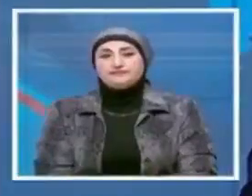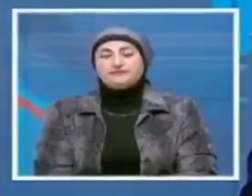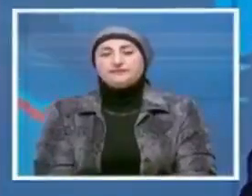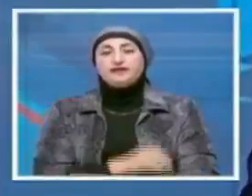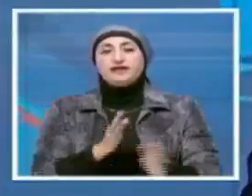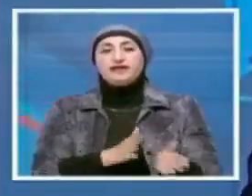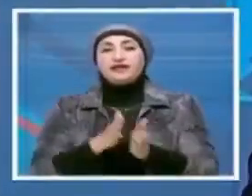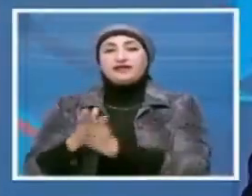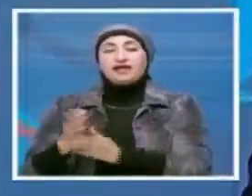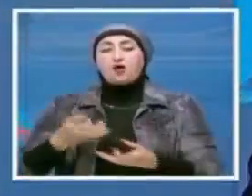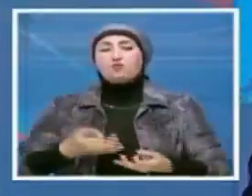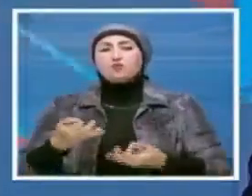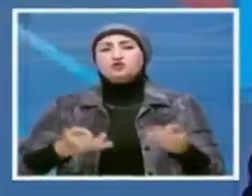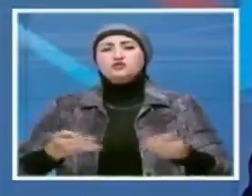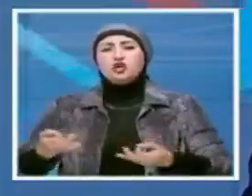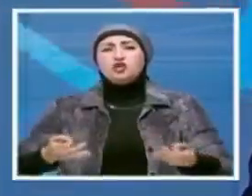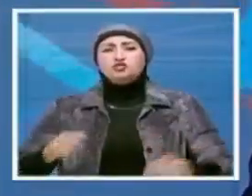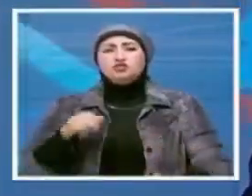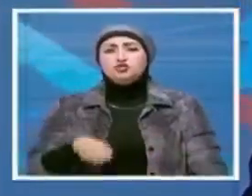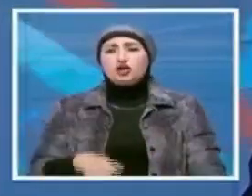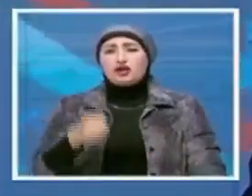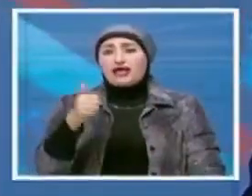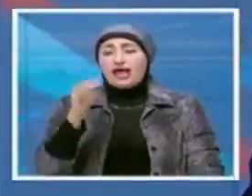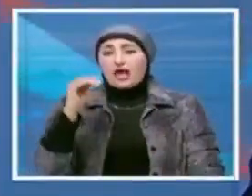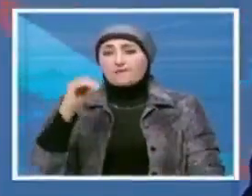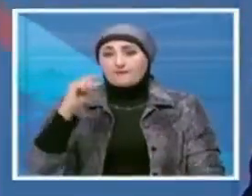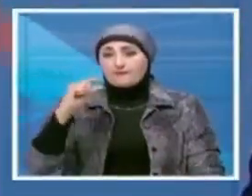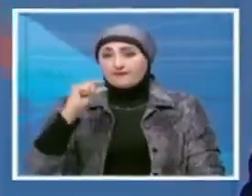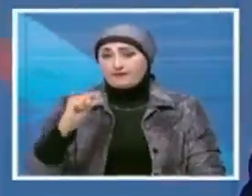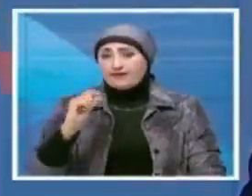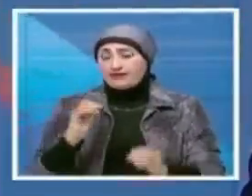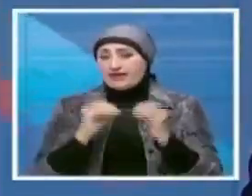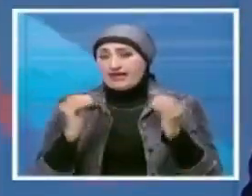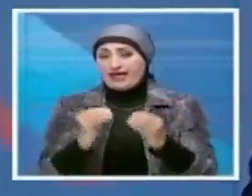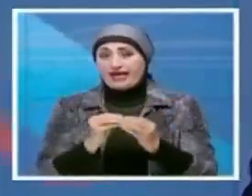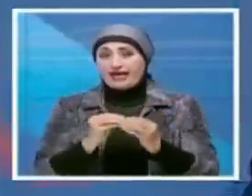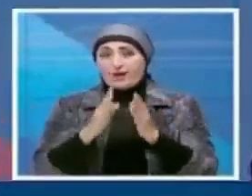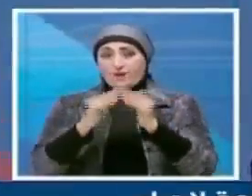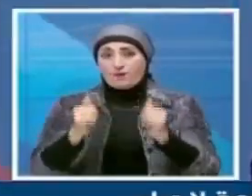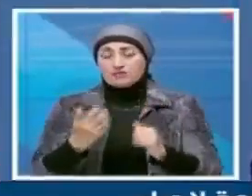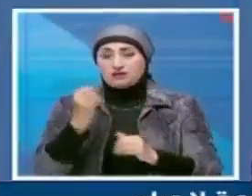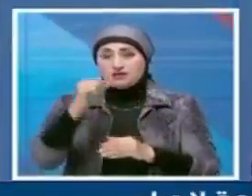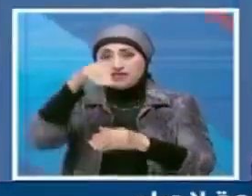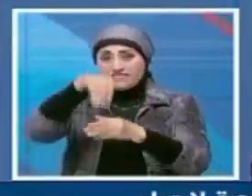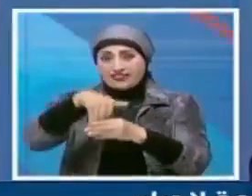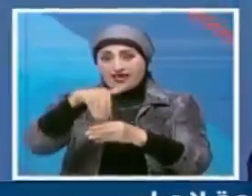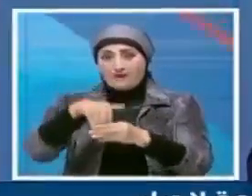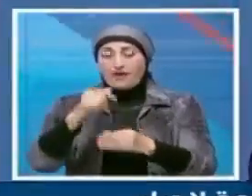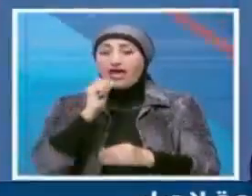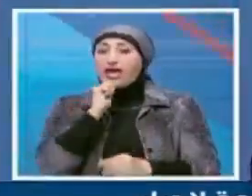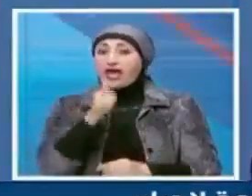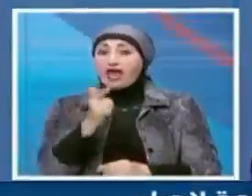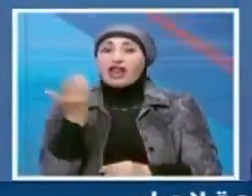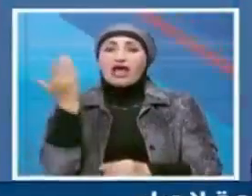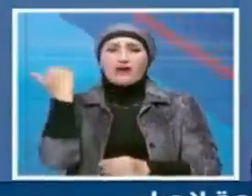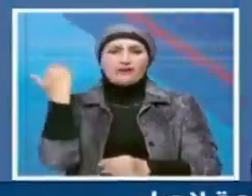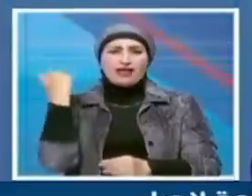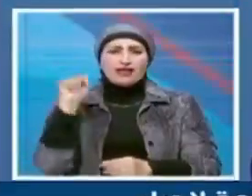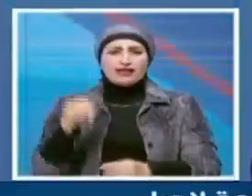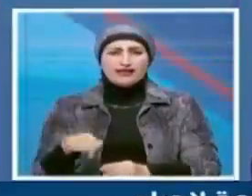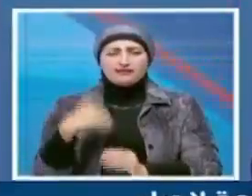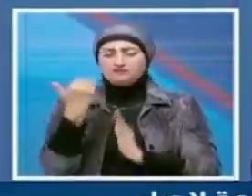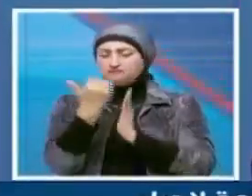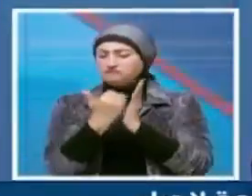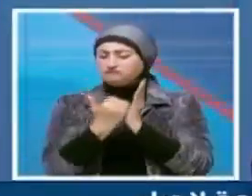كان المستشار احمد بنداري مدير الجهاز التنفيذي للهيئه الوطنيه للانتخابات قد اعلن في وقت سابق